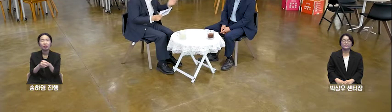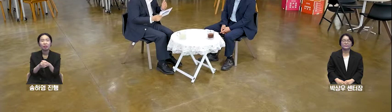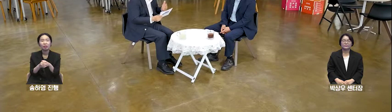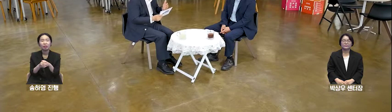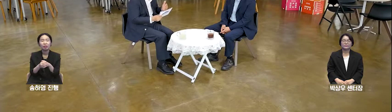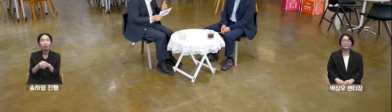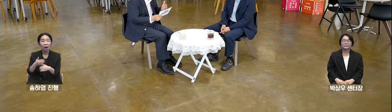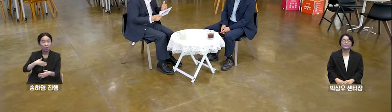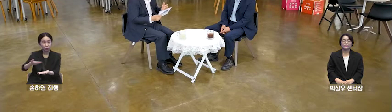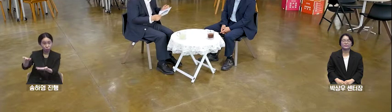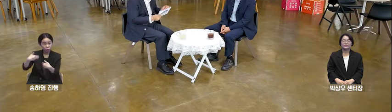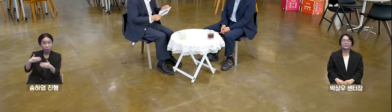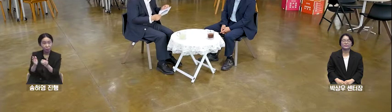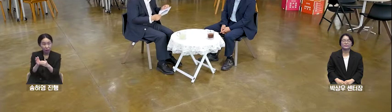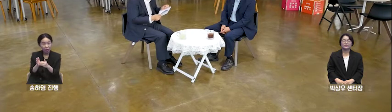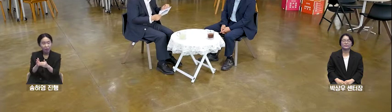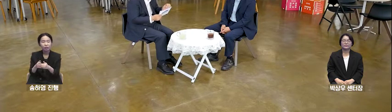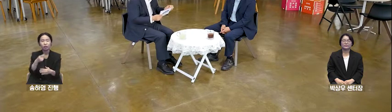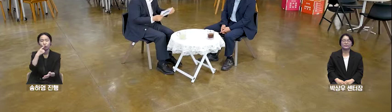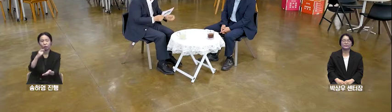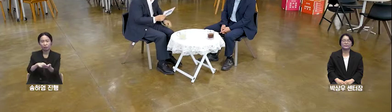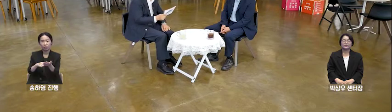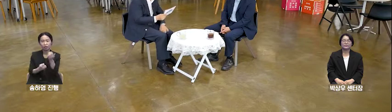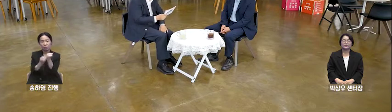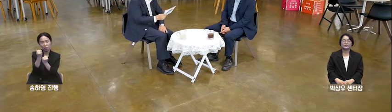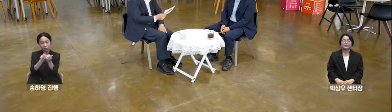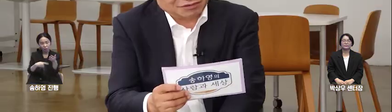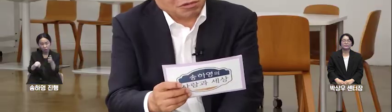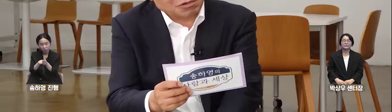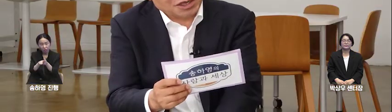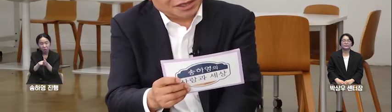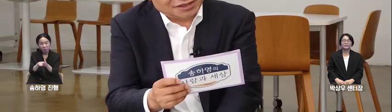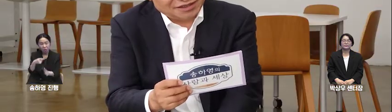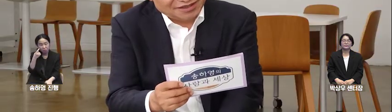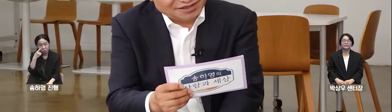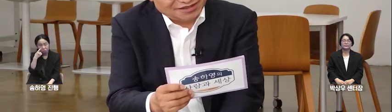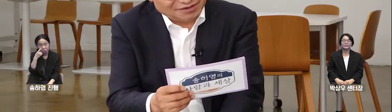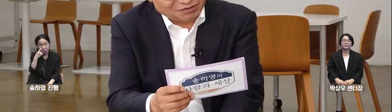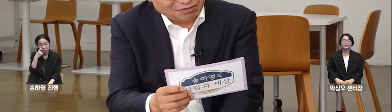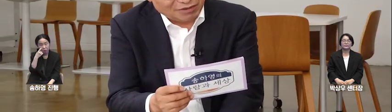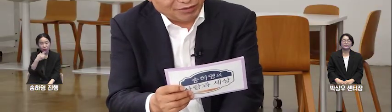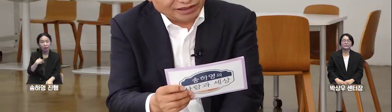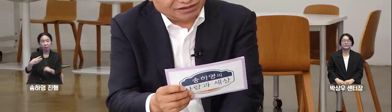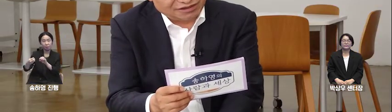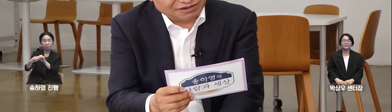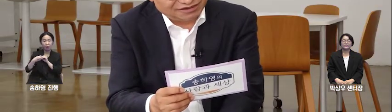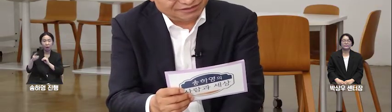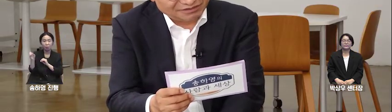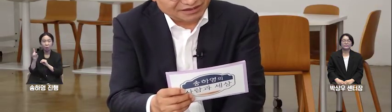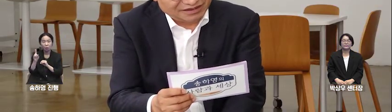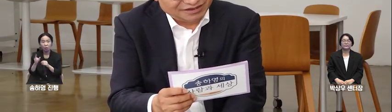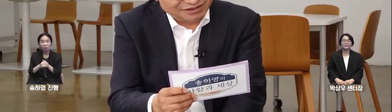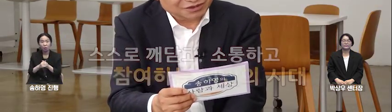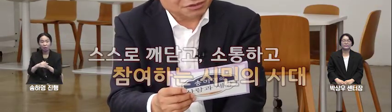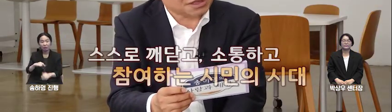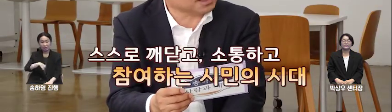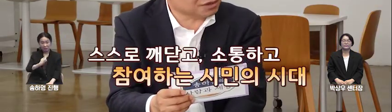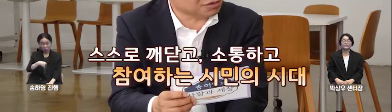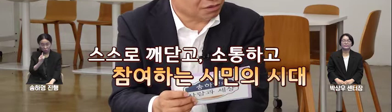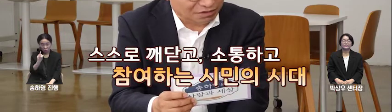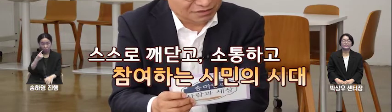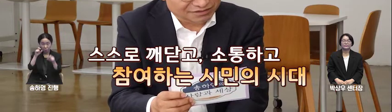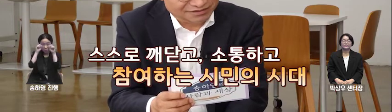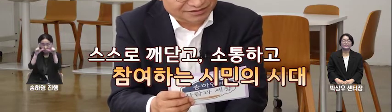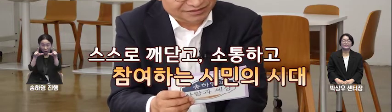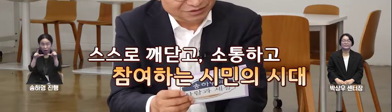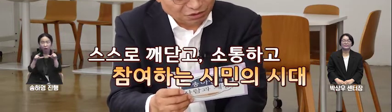소개를 지금 하셨지만 그렇지만 제가 한번 쉽게 한번 더 그게 좀 마음에 와닿더라고요. 스스로